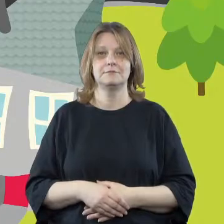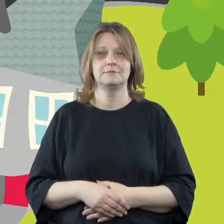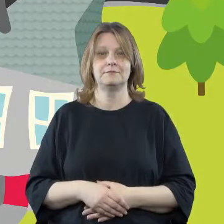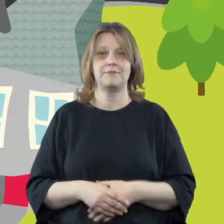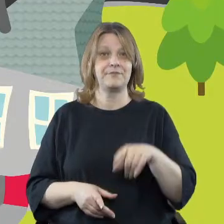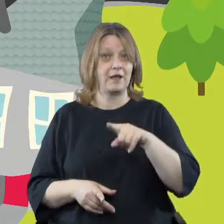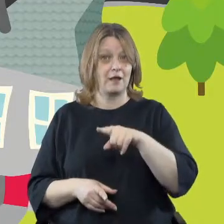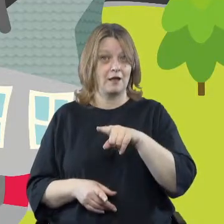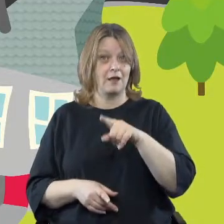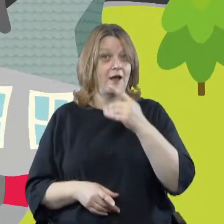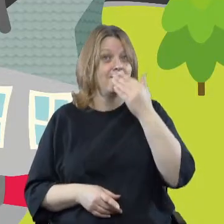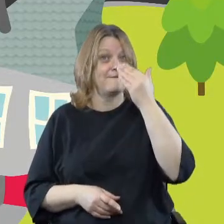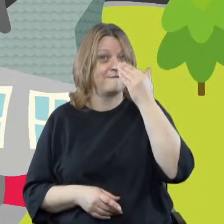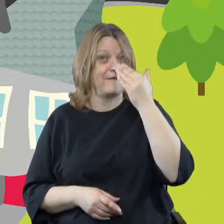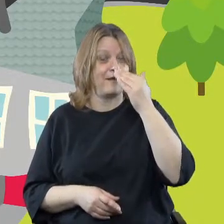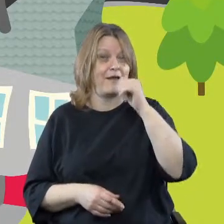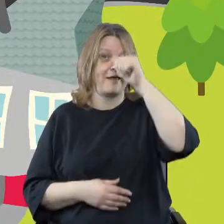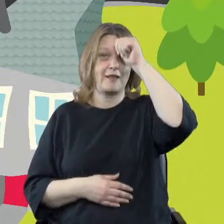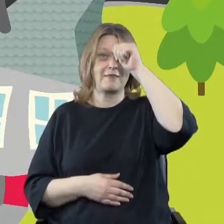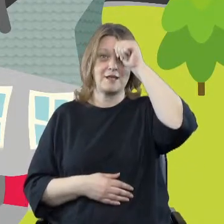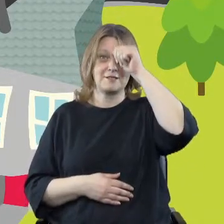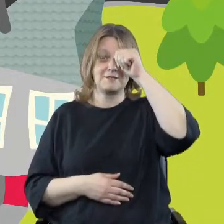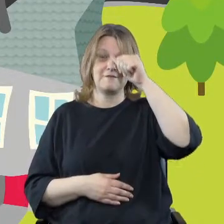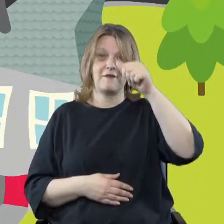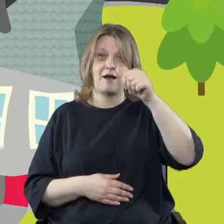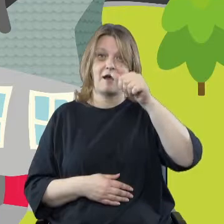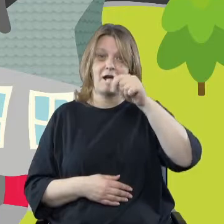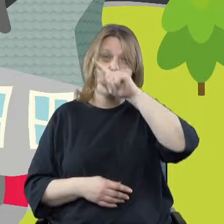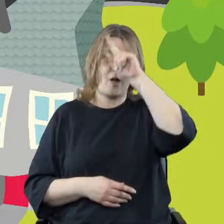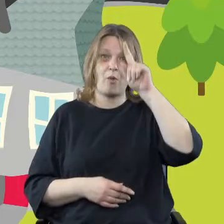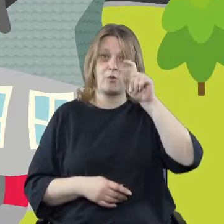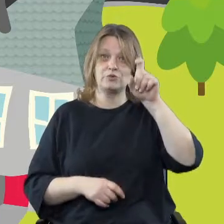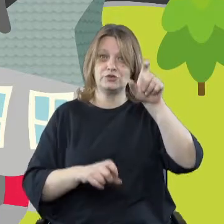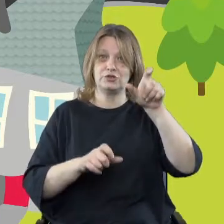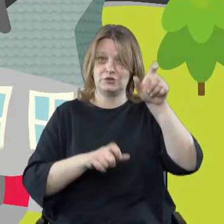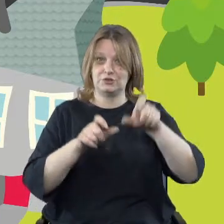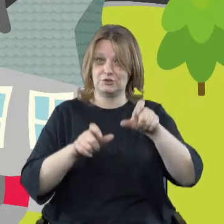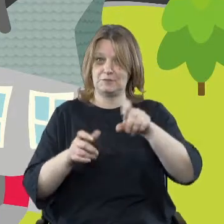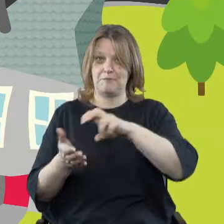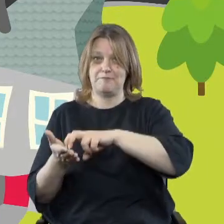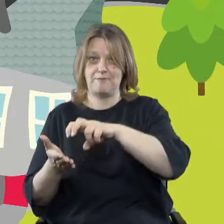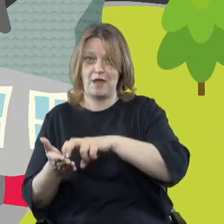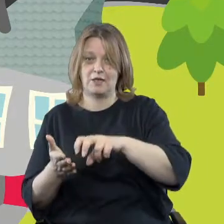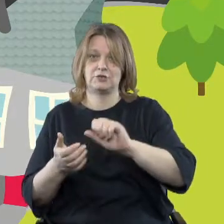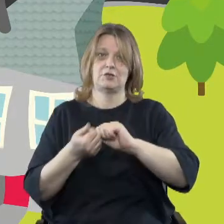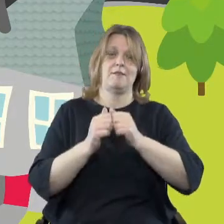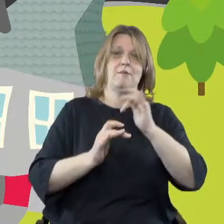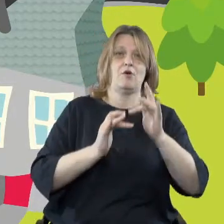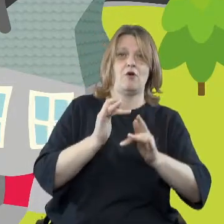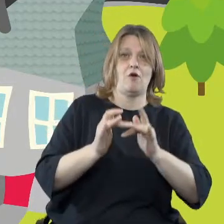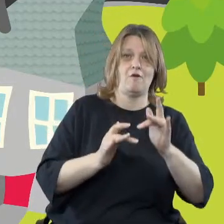Czy wiecie, jak nazywa się pieszych i rowerzystów, motorowerzystów?